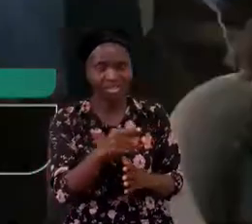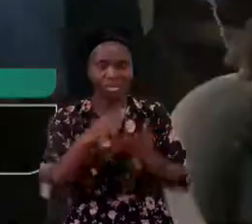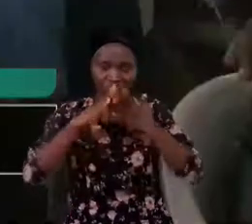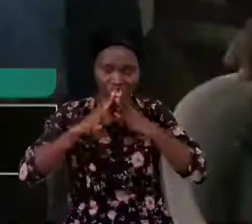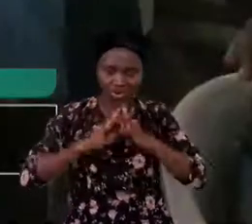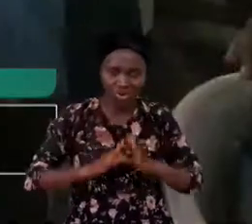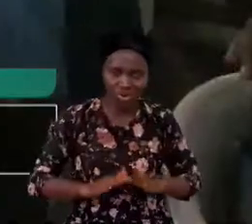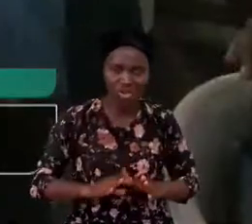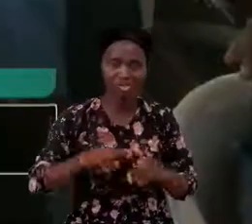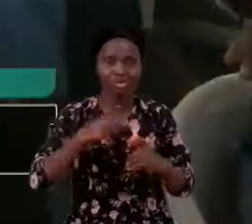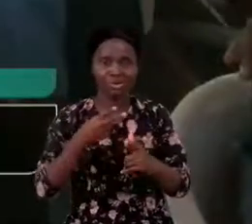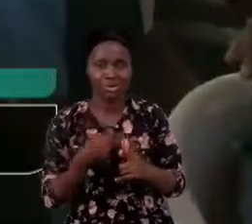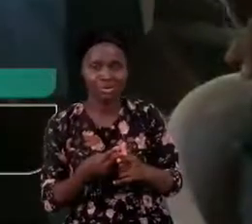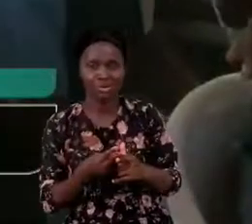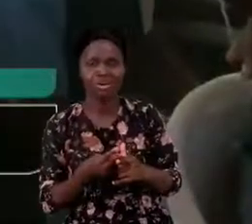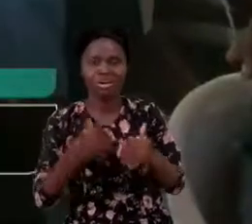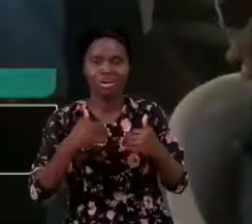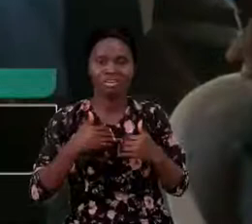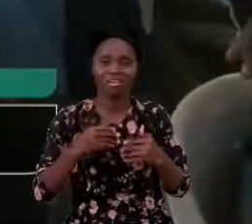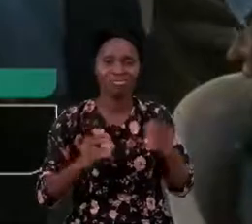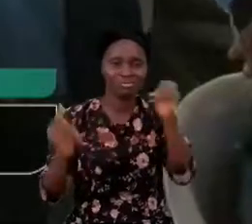Qui observent?